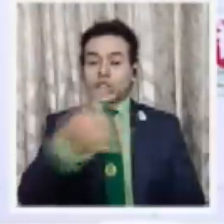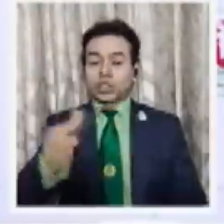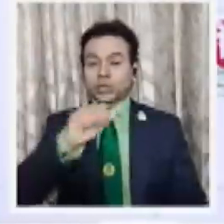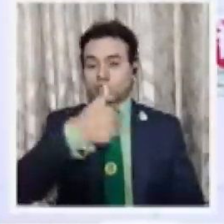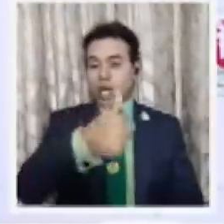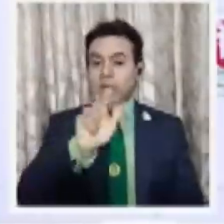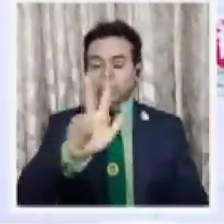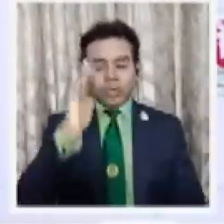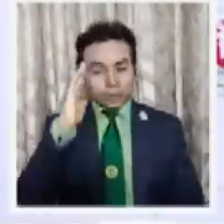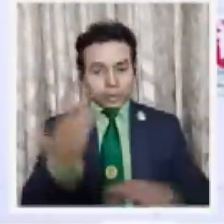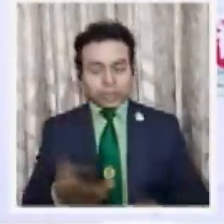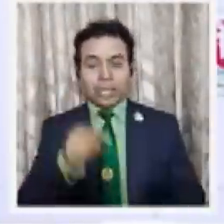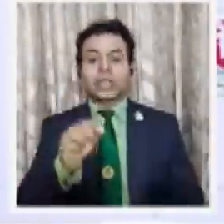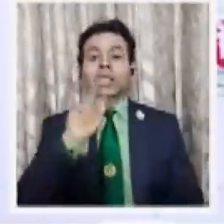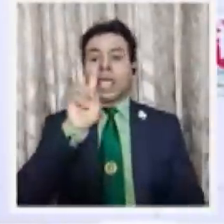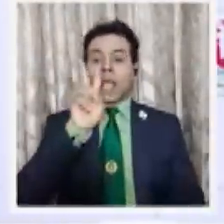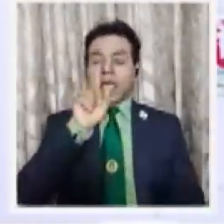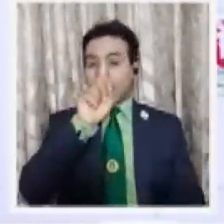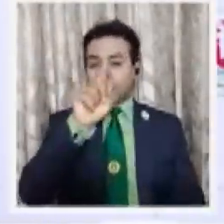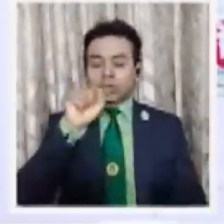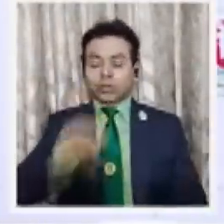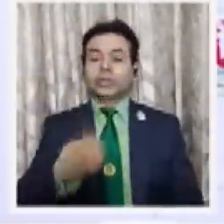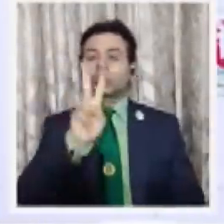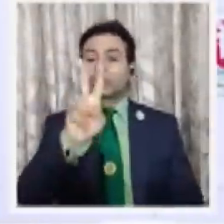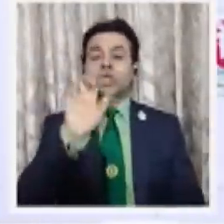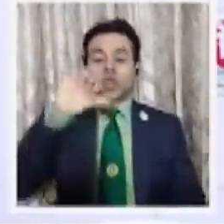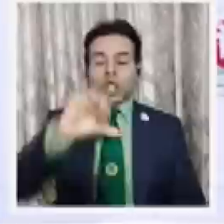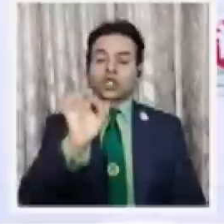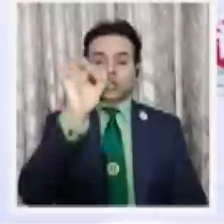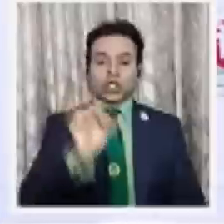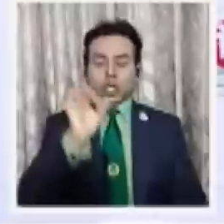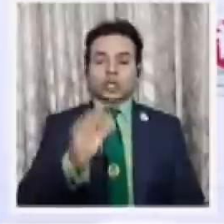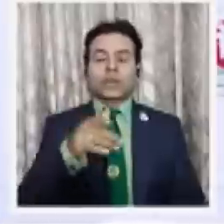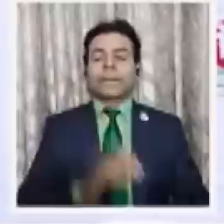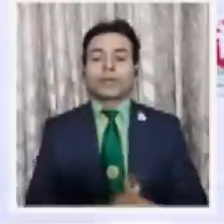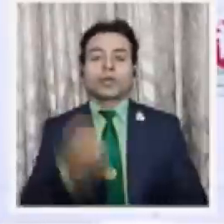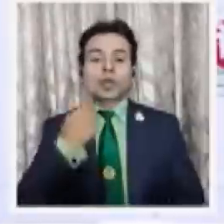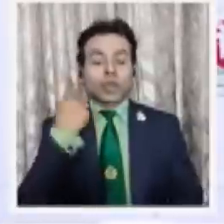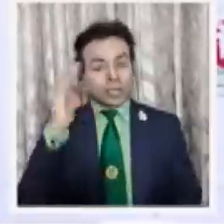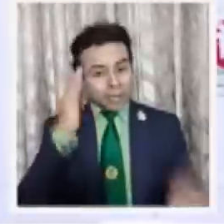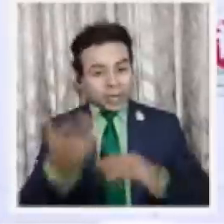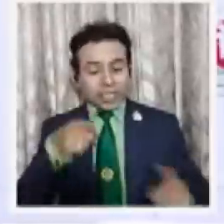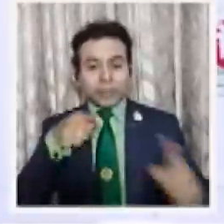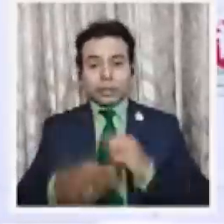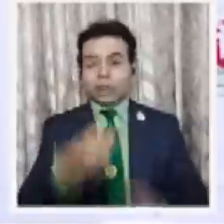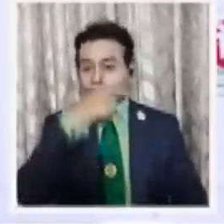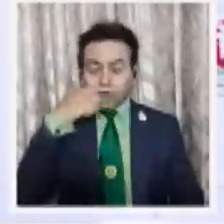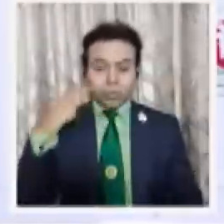24 ঘন্টায় মৃত্যুবরণ করেছেন 50 জন। এ পর্যন্ত 2,668 জন। শনাক্ত বিবেচনায় মৃত্যুর